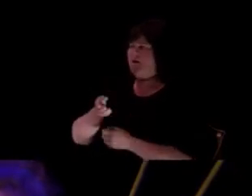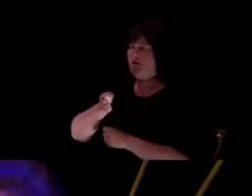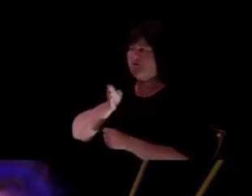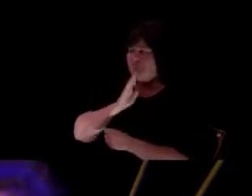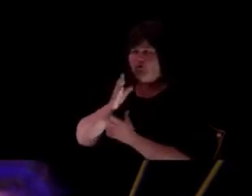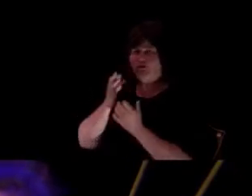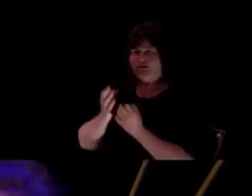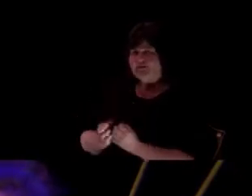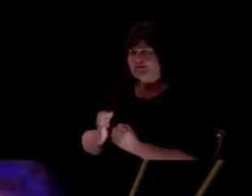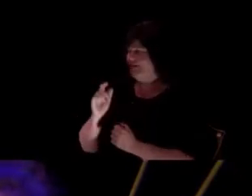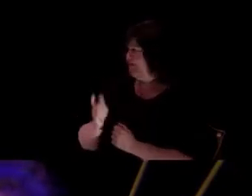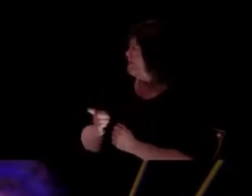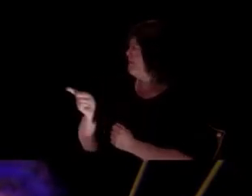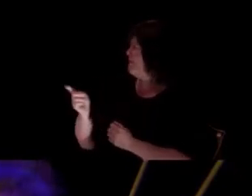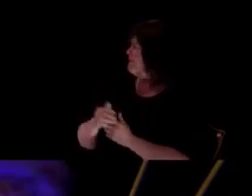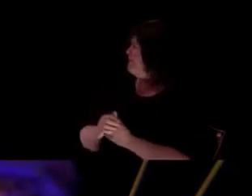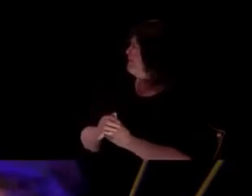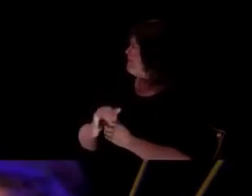at du skulle bli